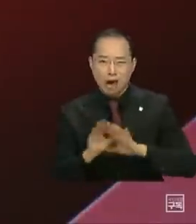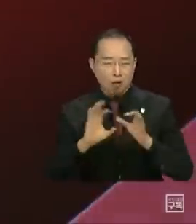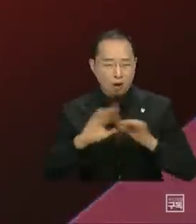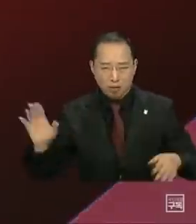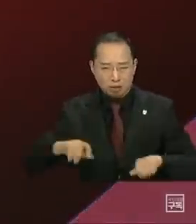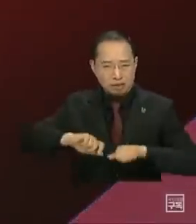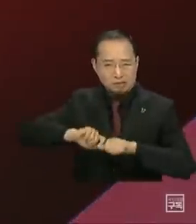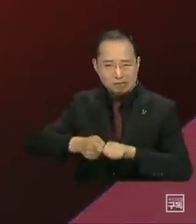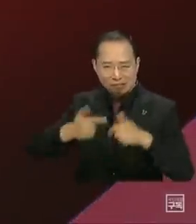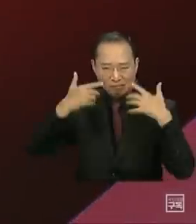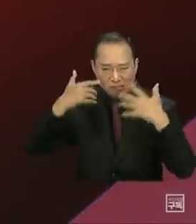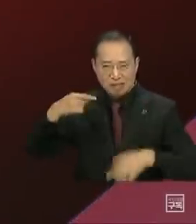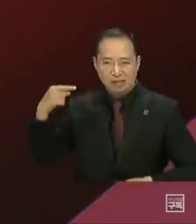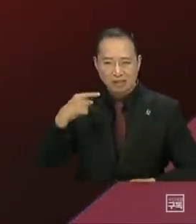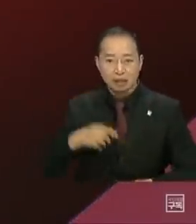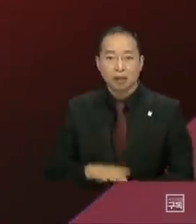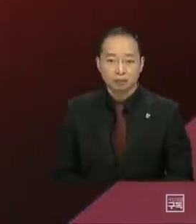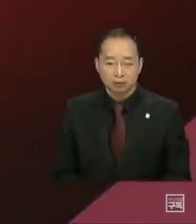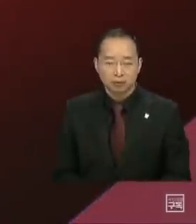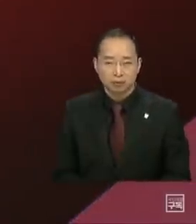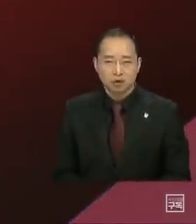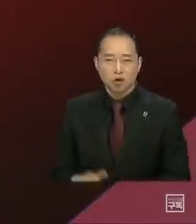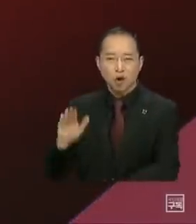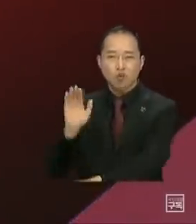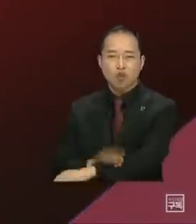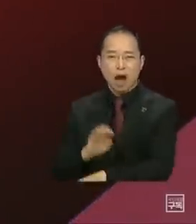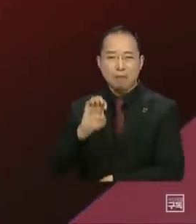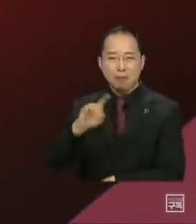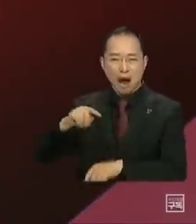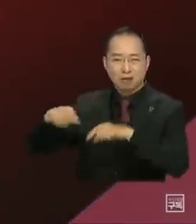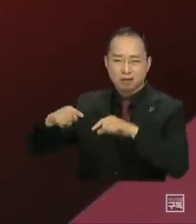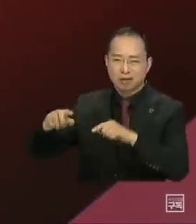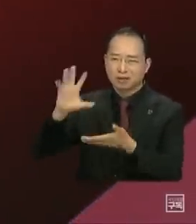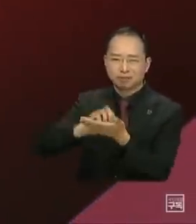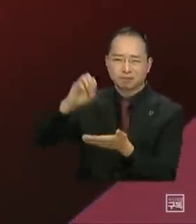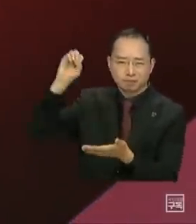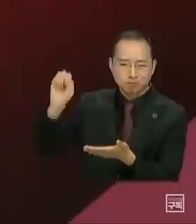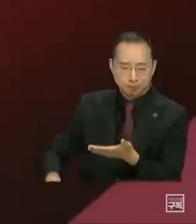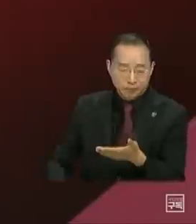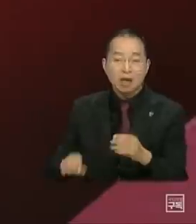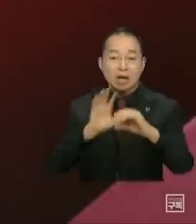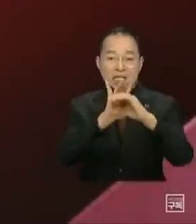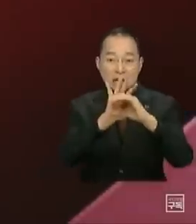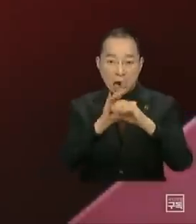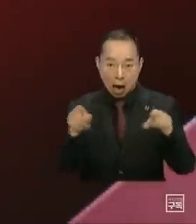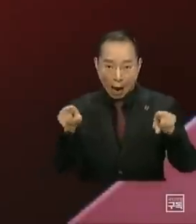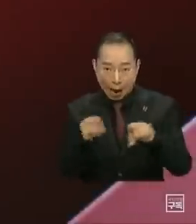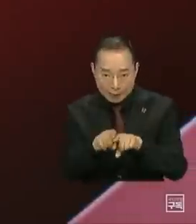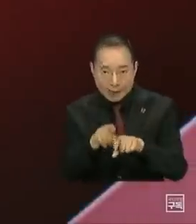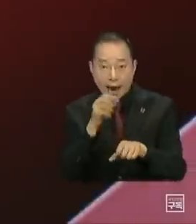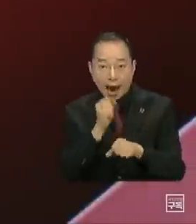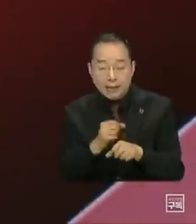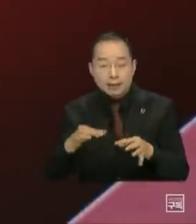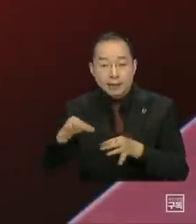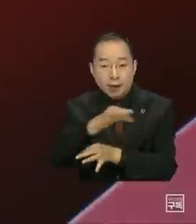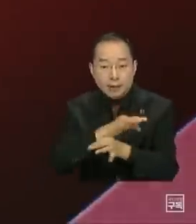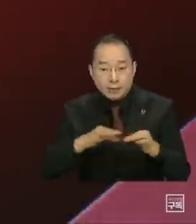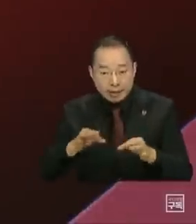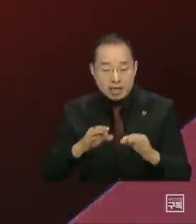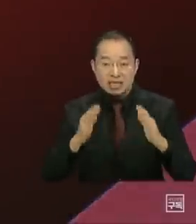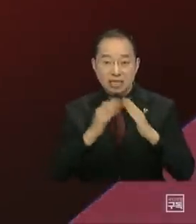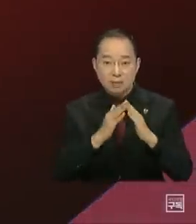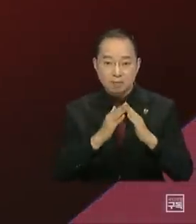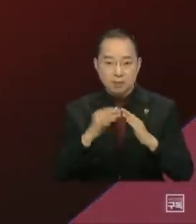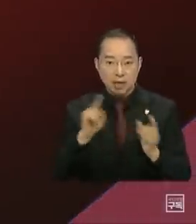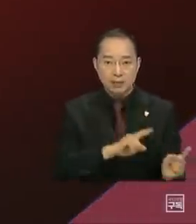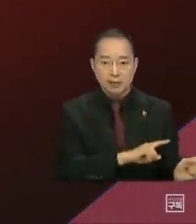엄단하겠습니다. 좌파 정책을 철폐하고 위드 코로나로 전환해서 부동산 실물 경제를 소생시키고